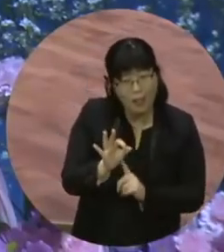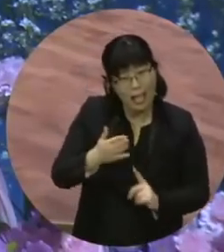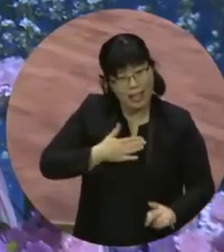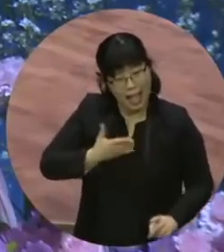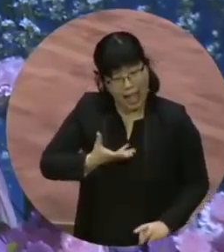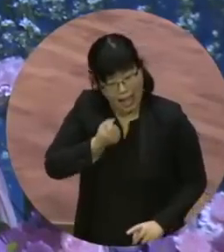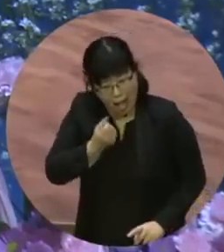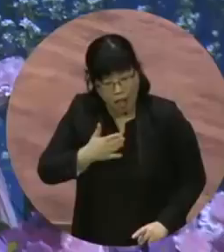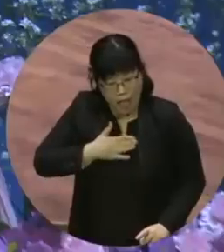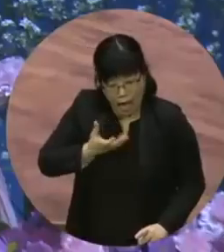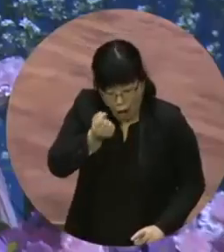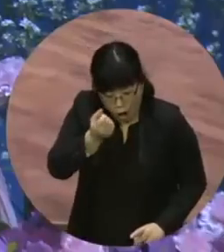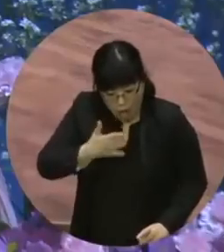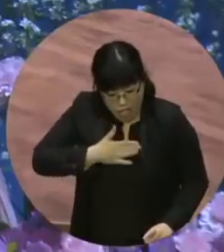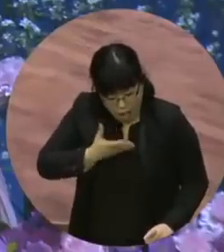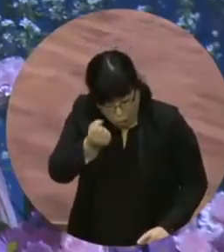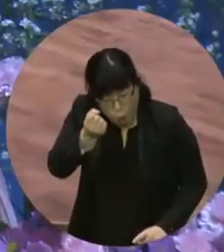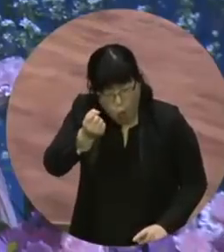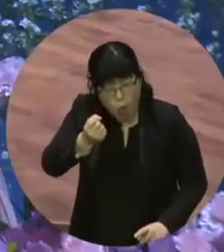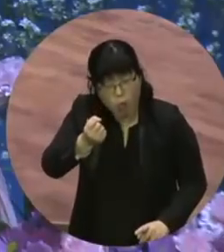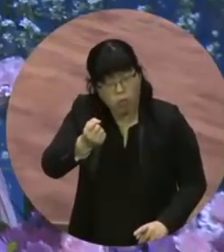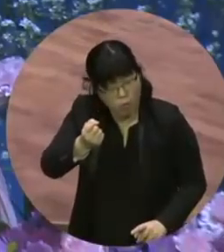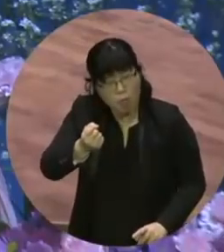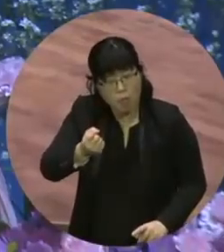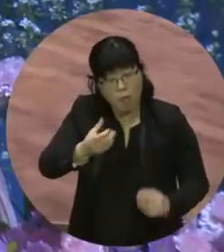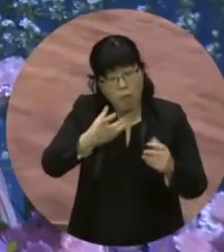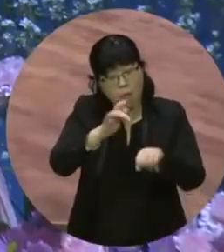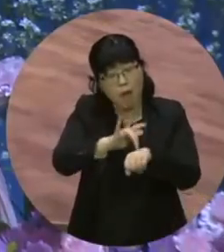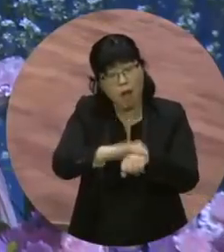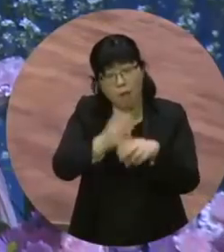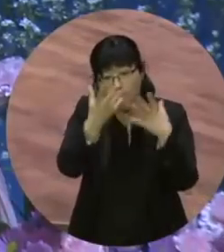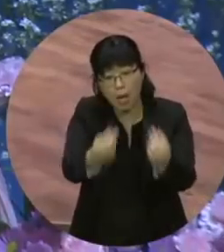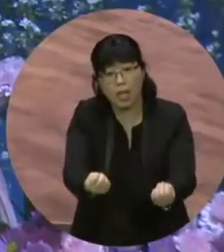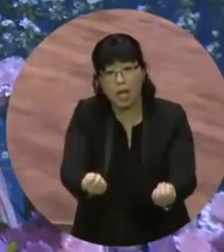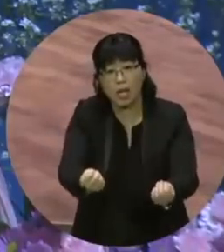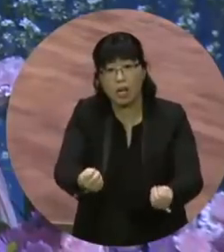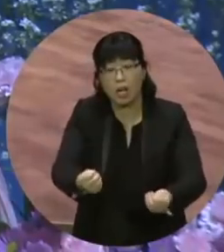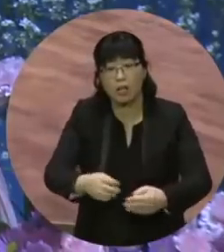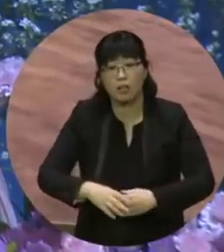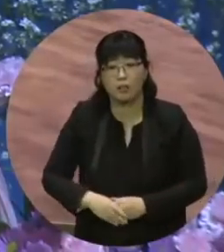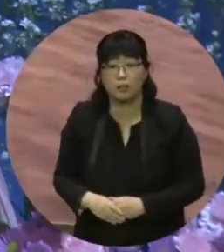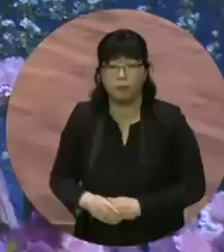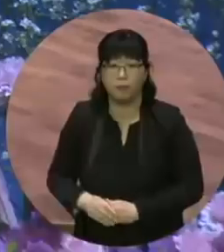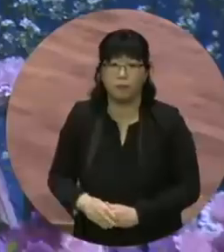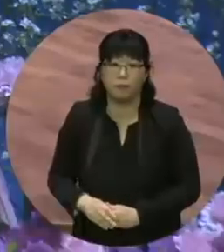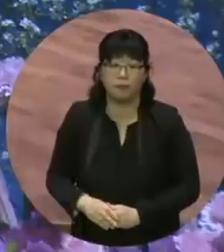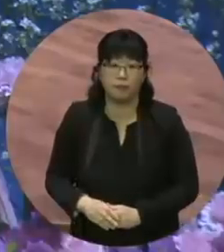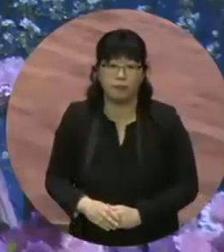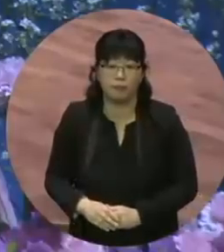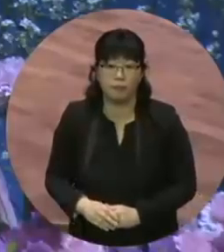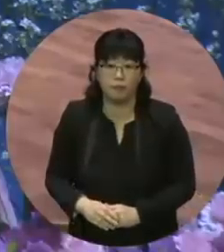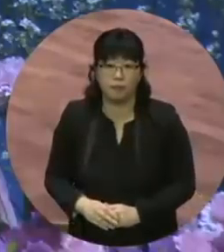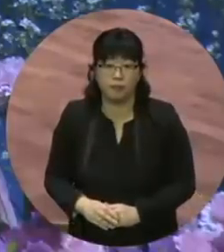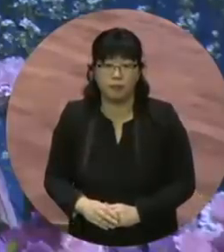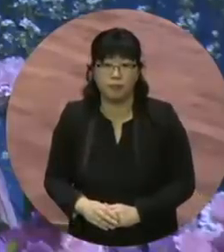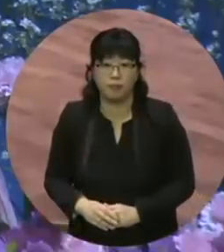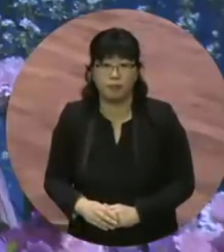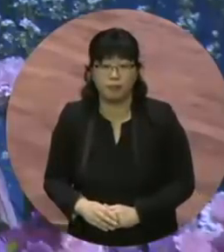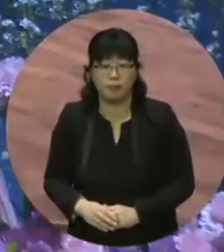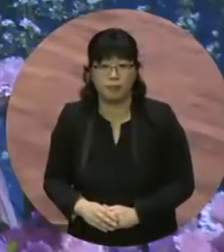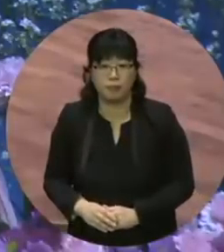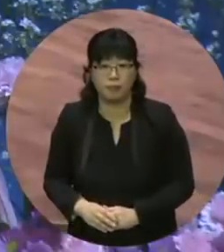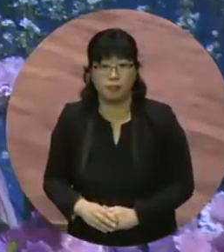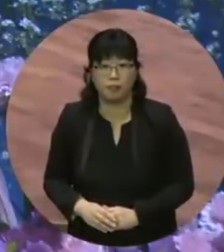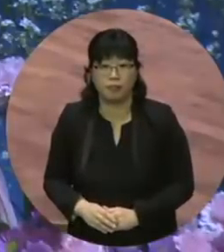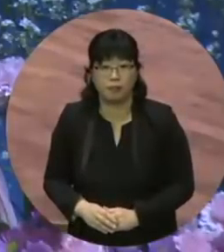요거. 요거 있습니다. 자, 이렇게 아브라함이 이랬다면, 아브라함 지금 어떻게 깨우세요? 자, 야, 지금 너 그 수준 아니야. 너는